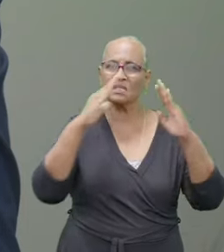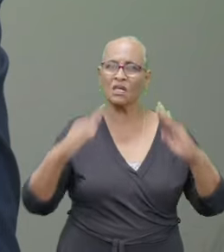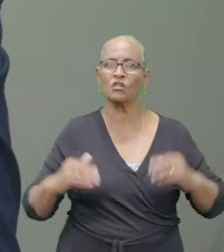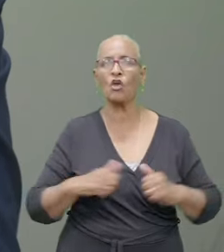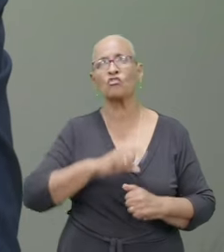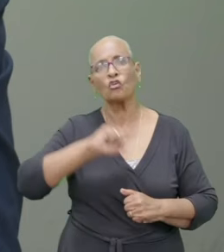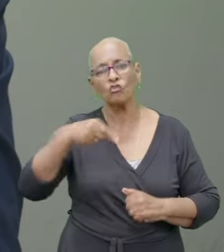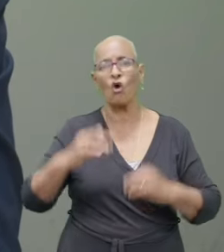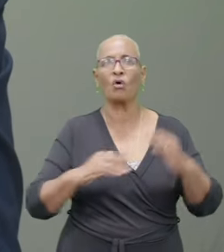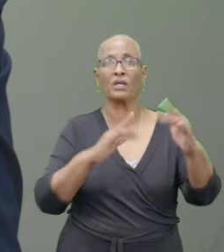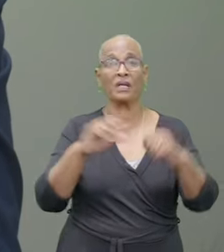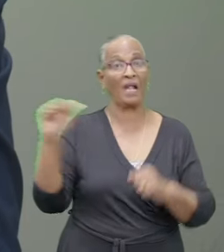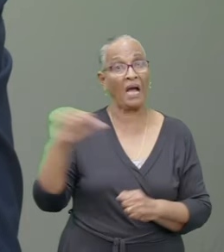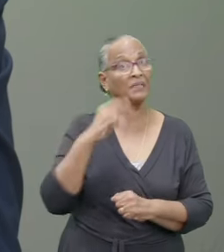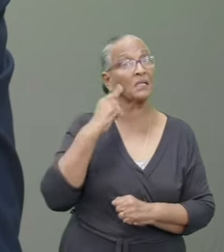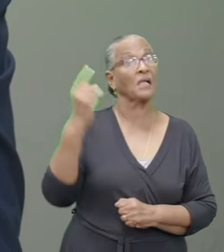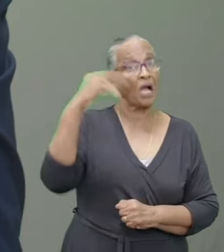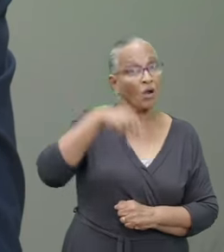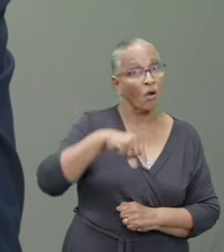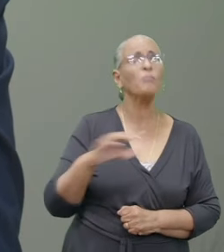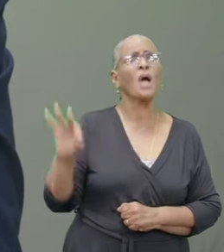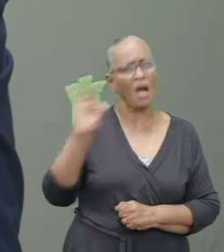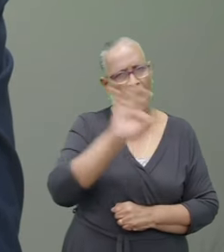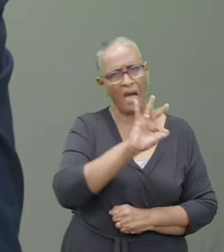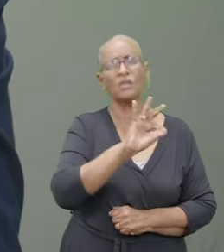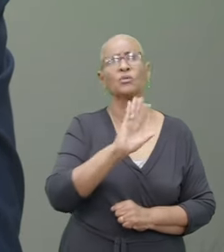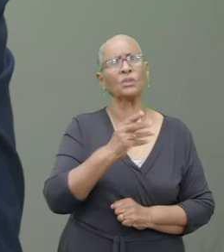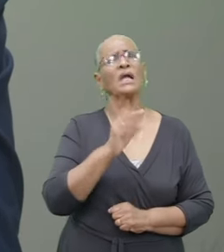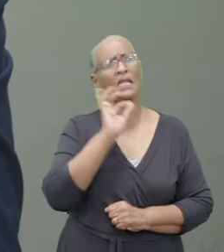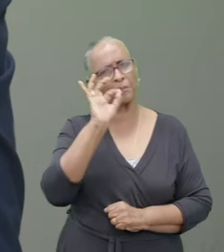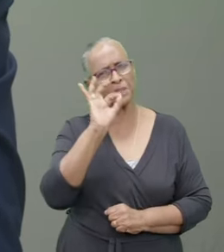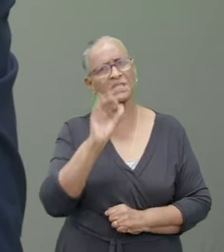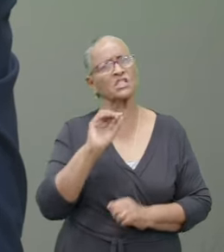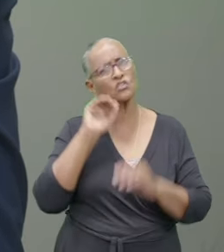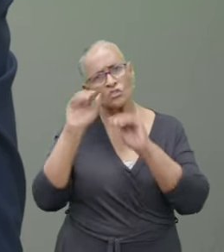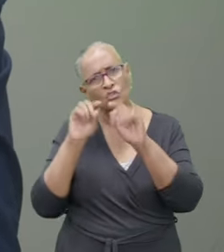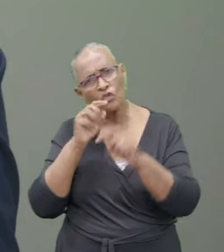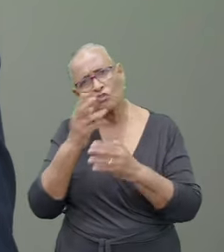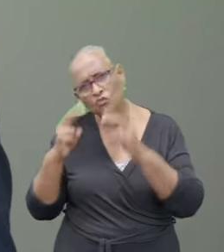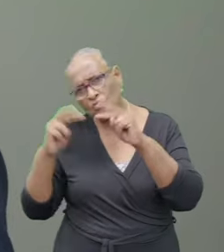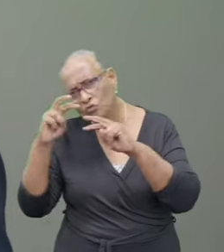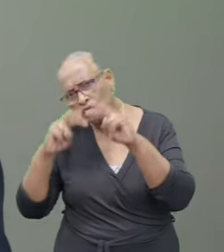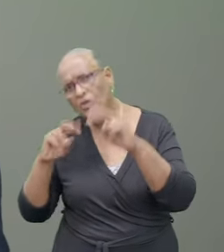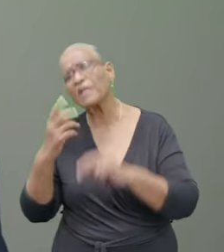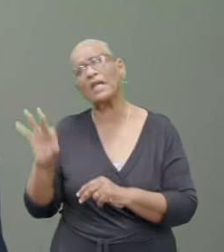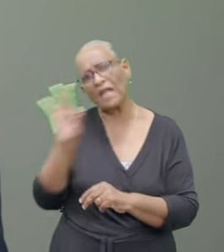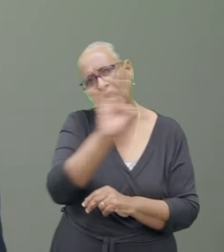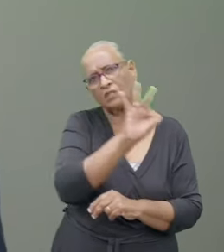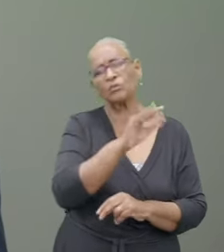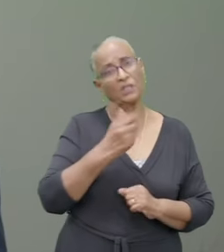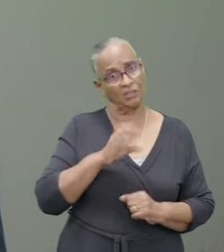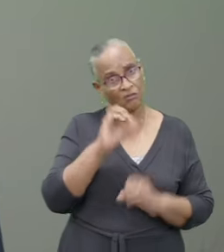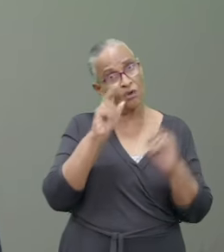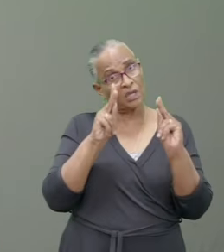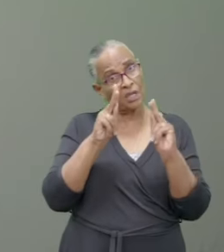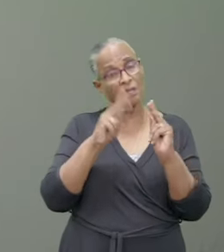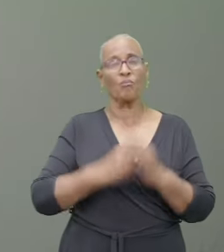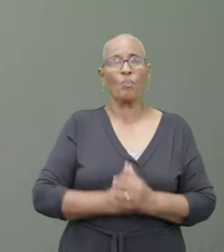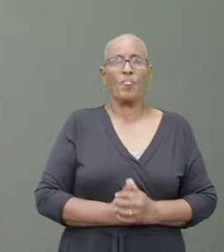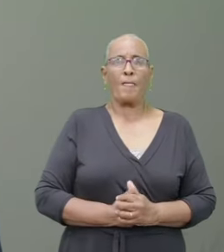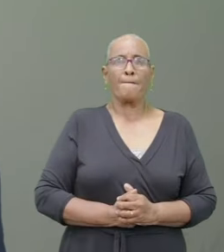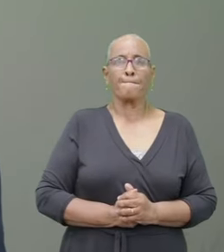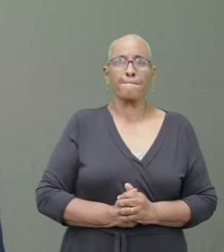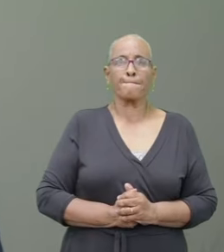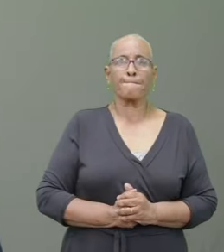een andere dag kan ik u dan het antwoord geven. Want dan kan ik het specifiek natrekken. Oké. Okay. Minister, ik moet nog even op een